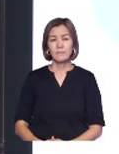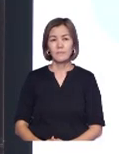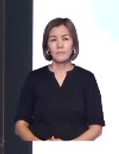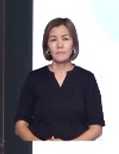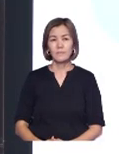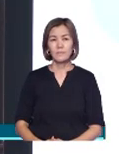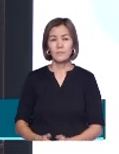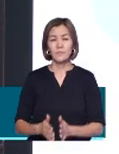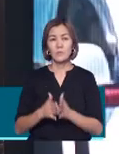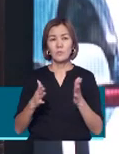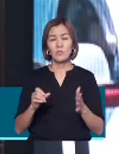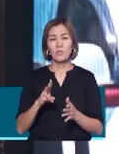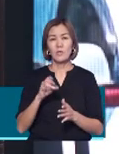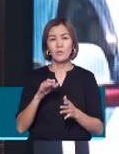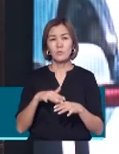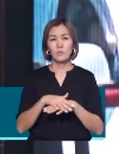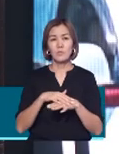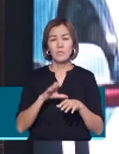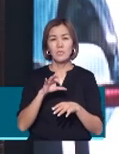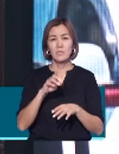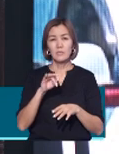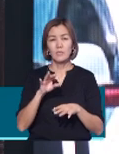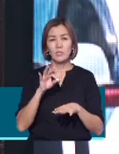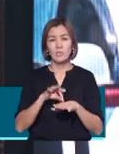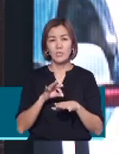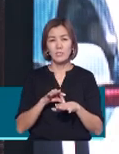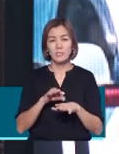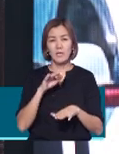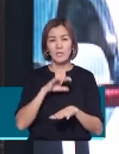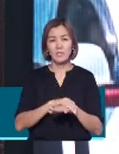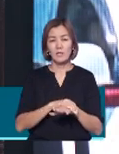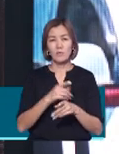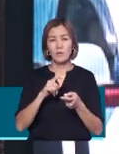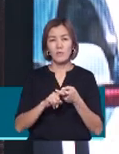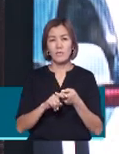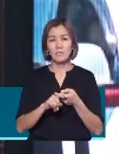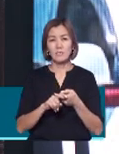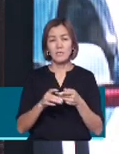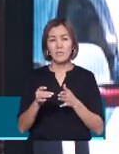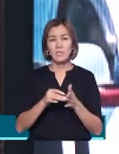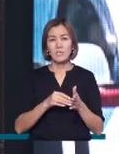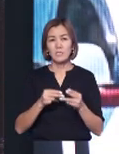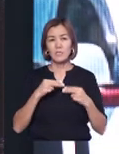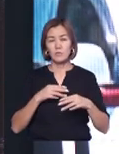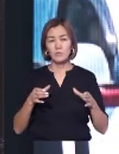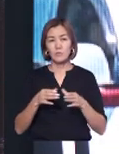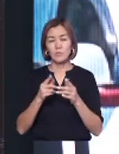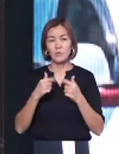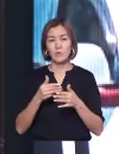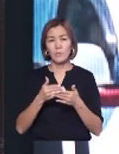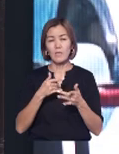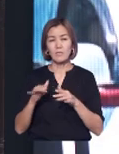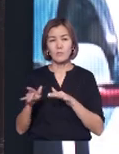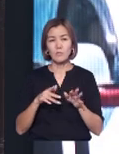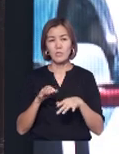үлкен Ақсу ауылдық округінің тұрғындарынан сібір жарасының белгілері анықталуына байланысты ауданда жедел жұмыс тобы құрылып, алдын алу